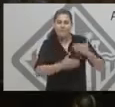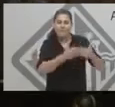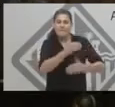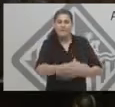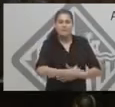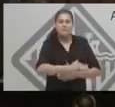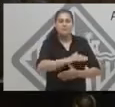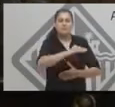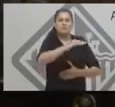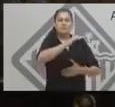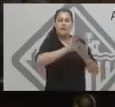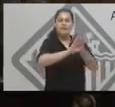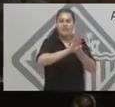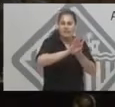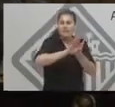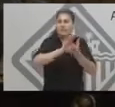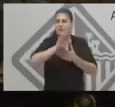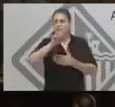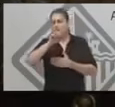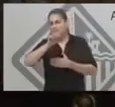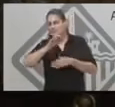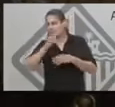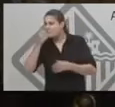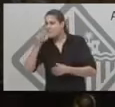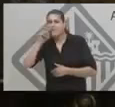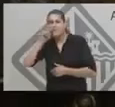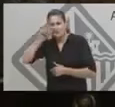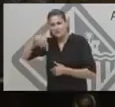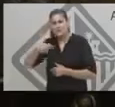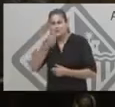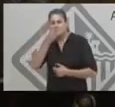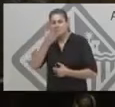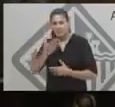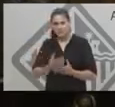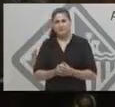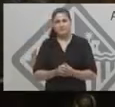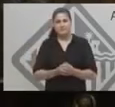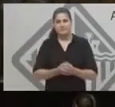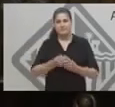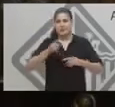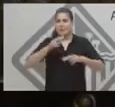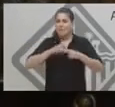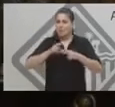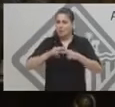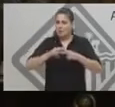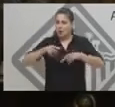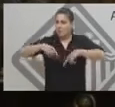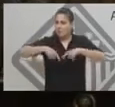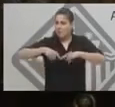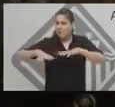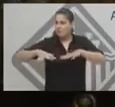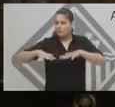serà bona pels veïnats i també serà bona pels turistes. I aquí volia reconèixer també que les polítiques de mobilitat no són fàcils, que